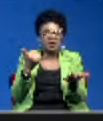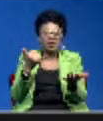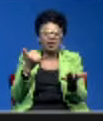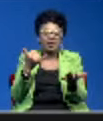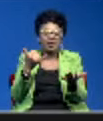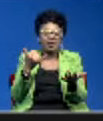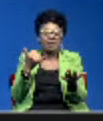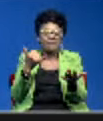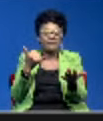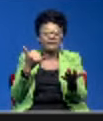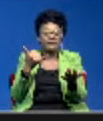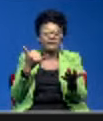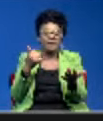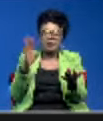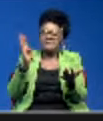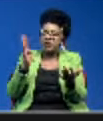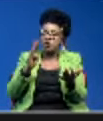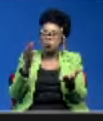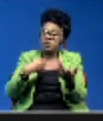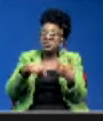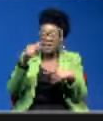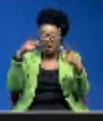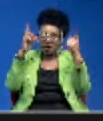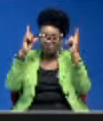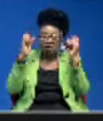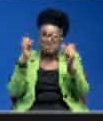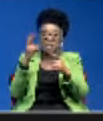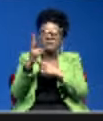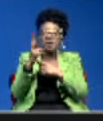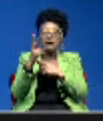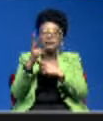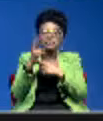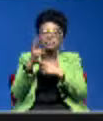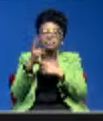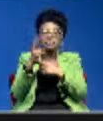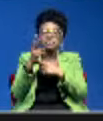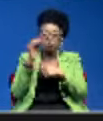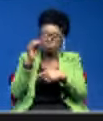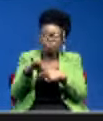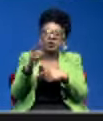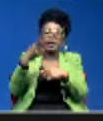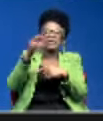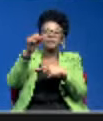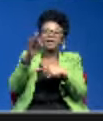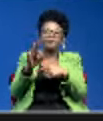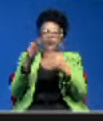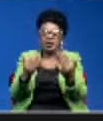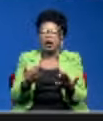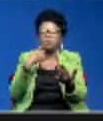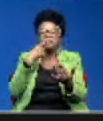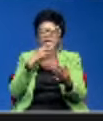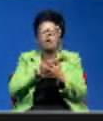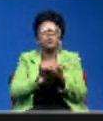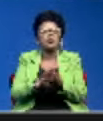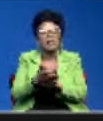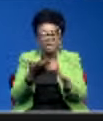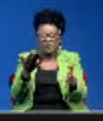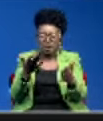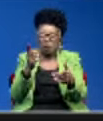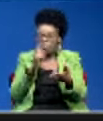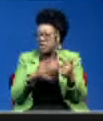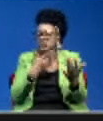hivyo. Kama sisi huko Baringo tunauza ng'ombe December na unaweka NHIF, sasa inasemekana hakuna. Sasa hii ni maneno